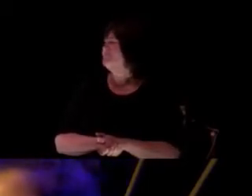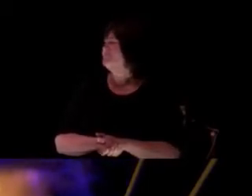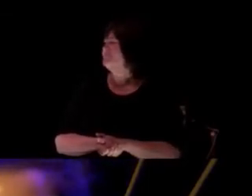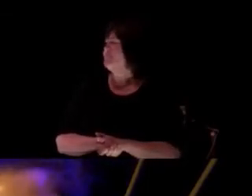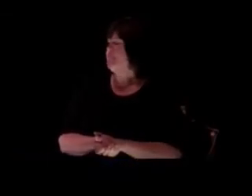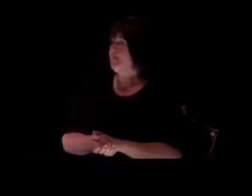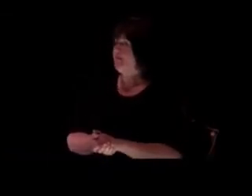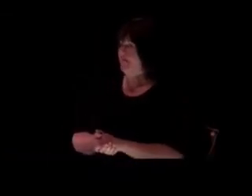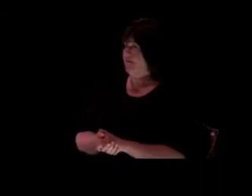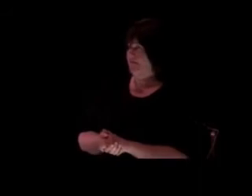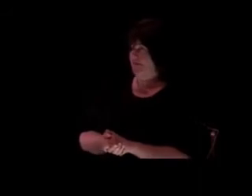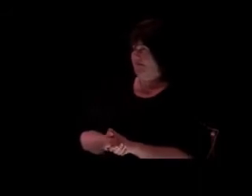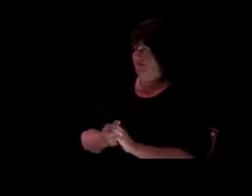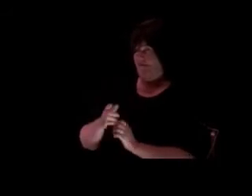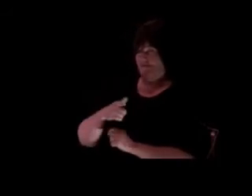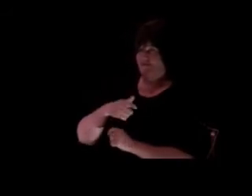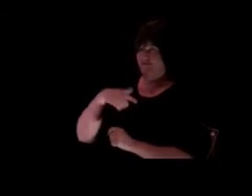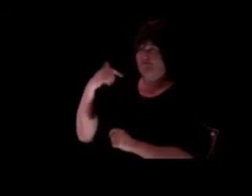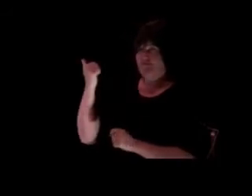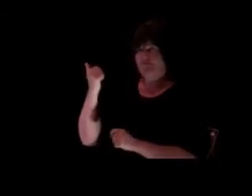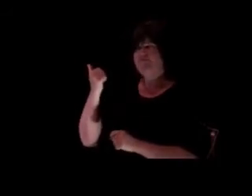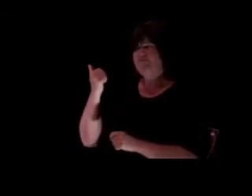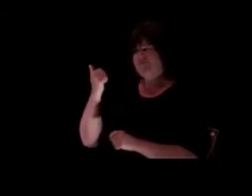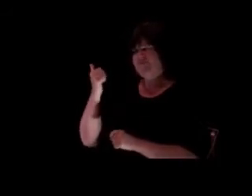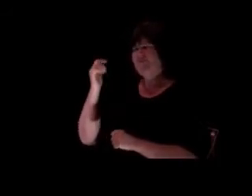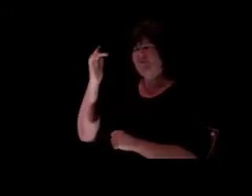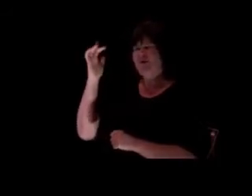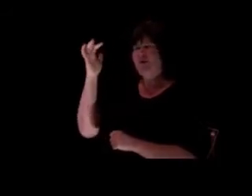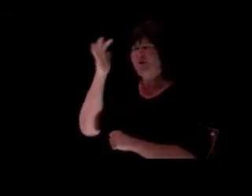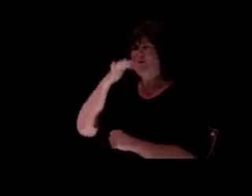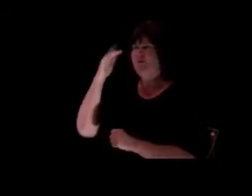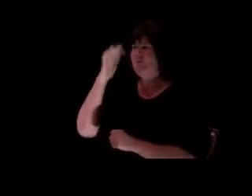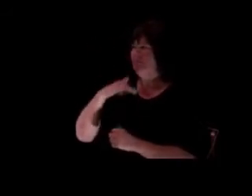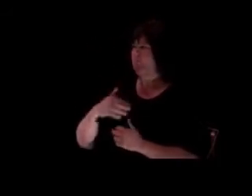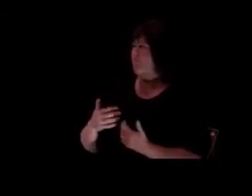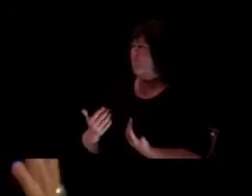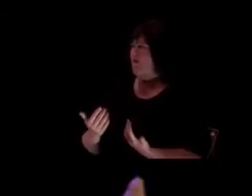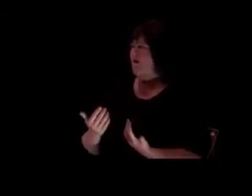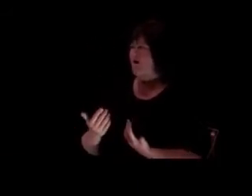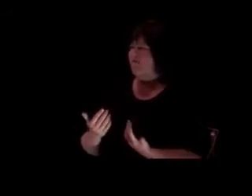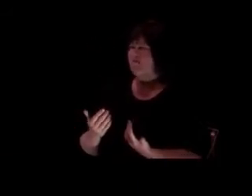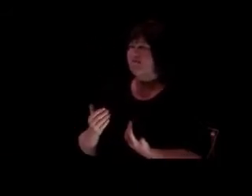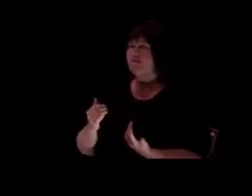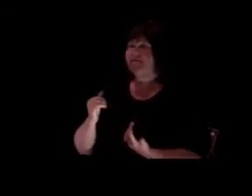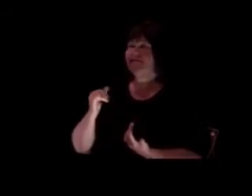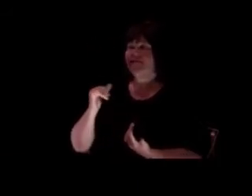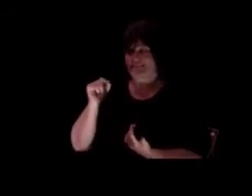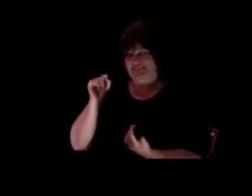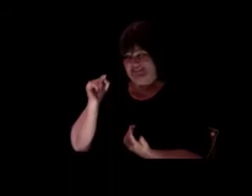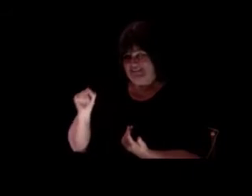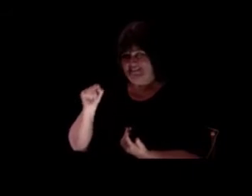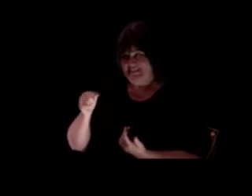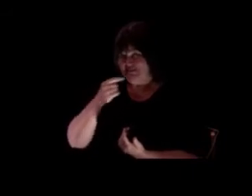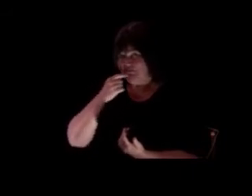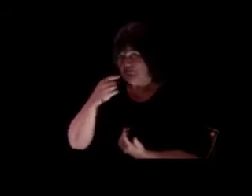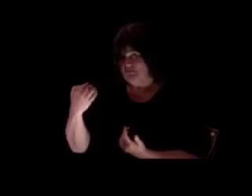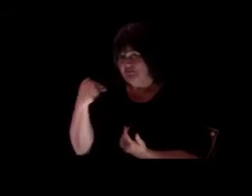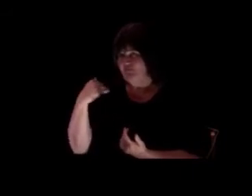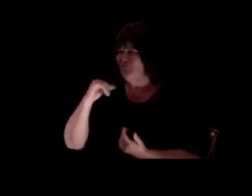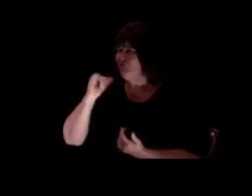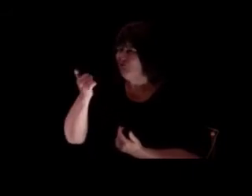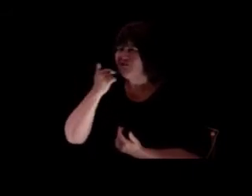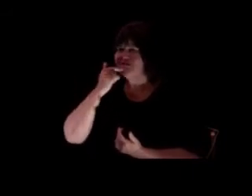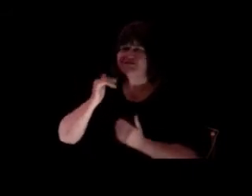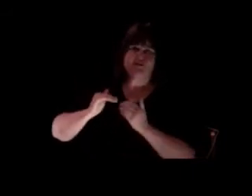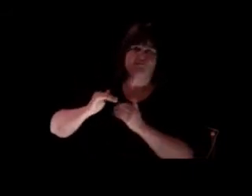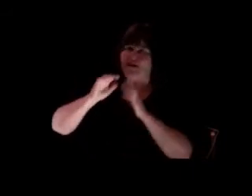Vi har nok lurt på hvordan det faktisk, hvorfor ikke på en måte det her har blitt sagt litt høyere, for det såpass mange voksne, både I